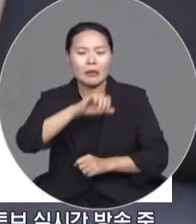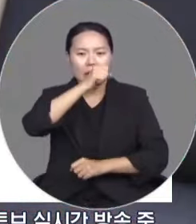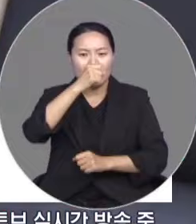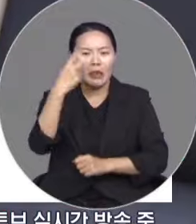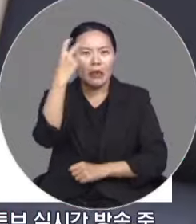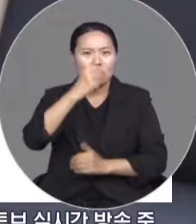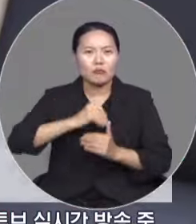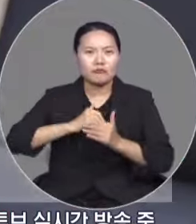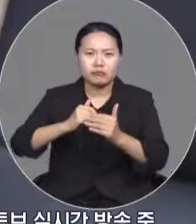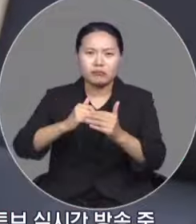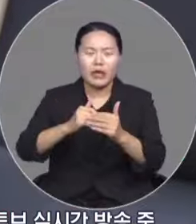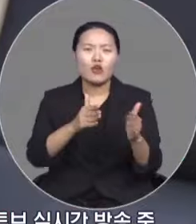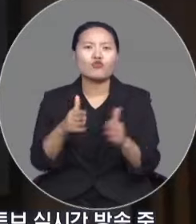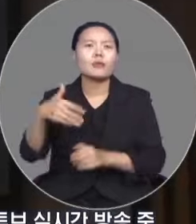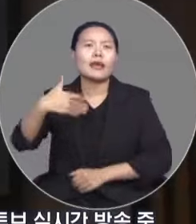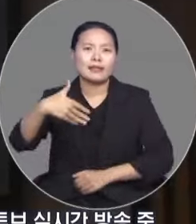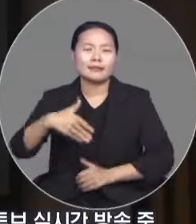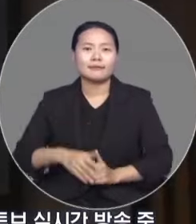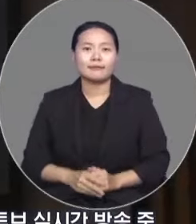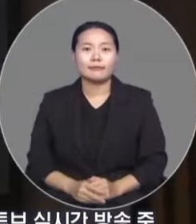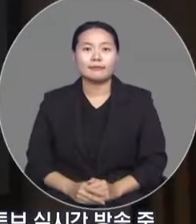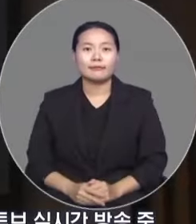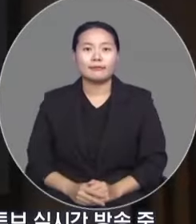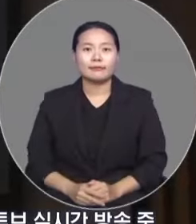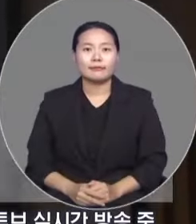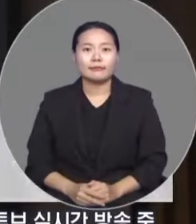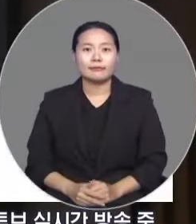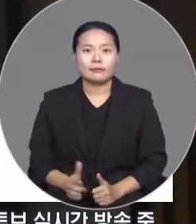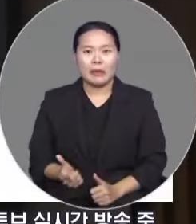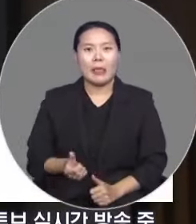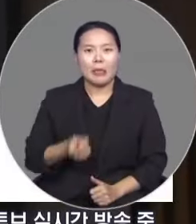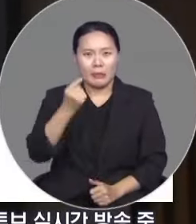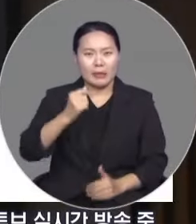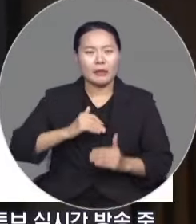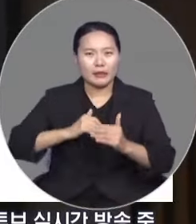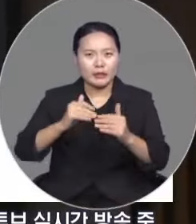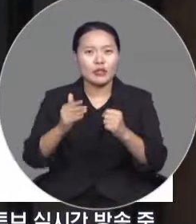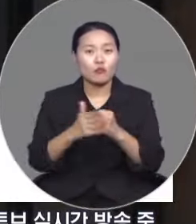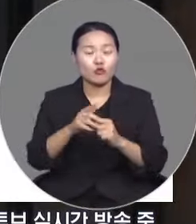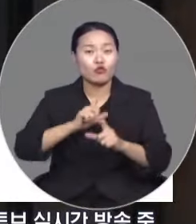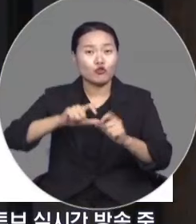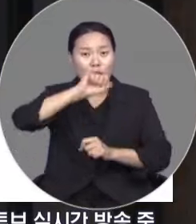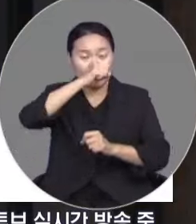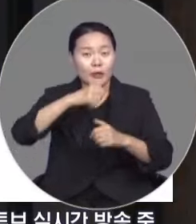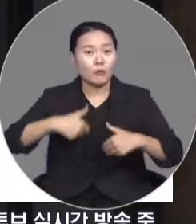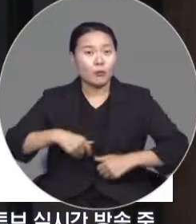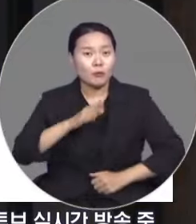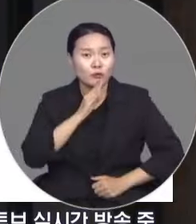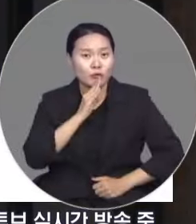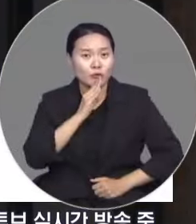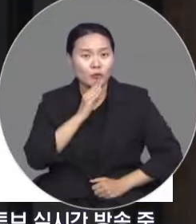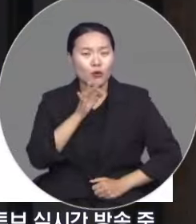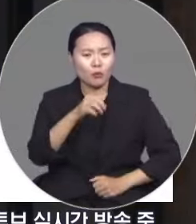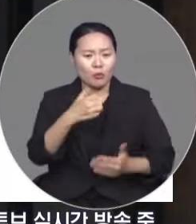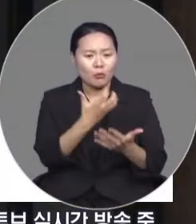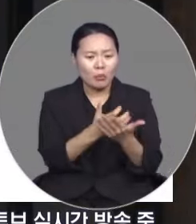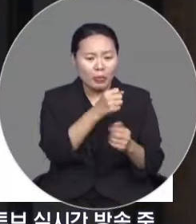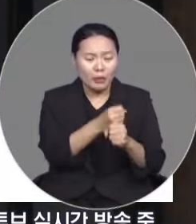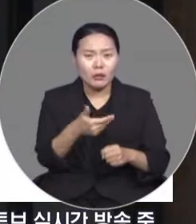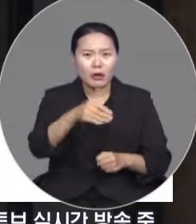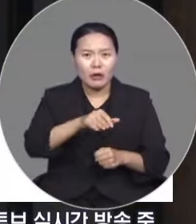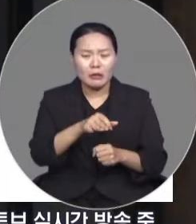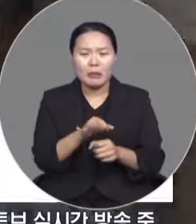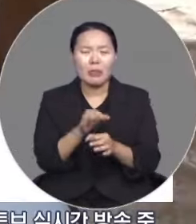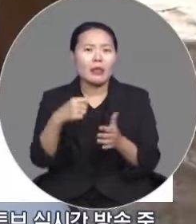예산안 심사 준비가 안 된 상황. 집행을 빨리 해야 해서 추경을 하는 거잖아요. 돈은 편성했는데 이게 집행이 안 되니까